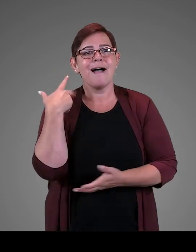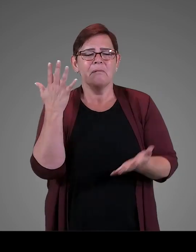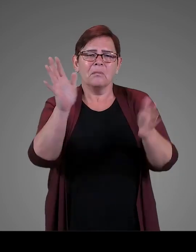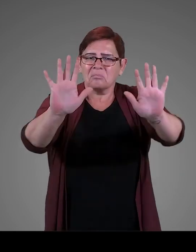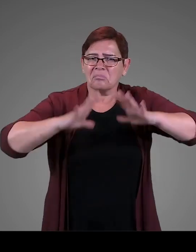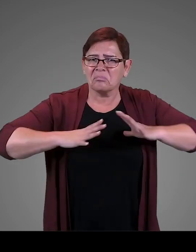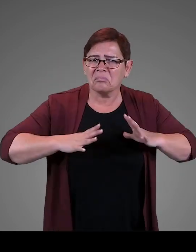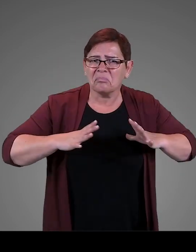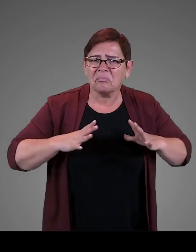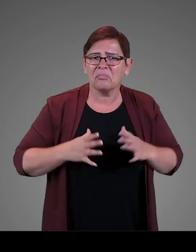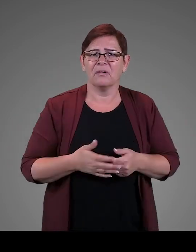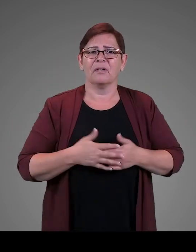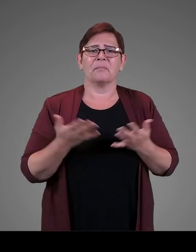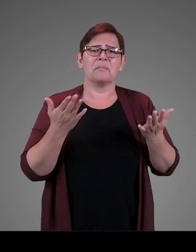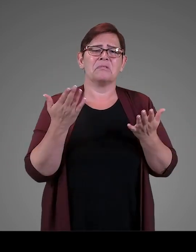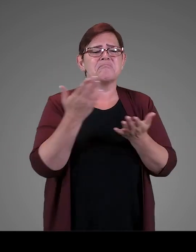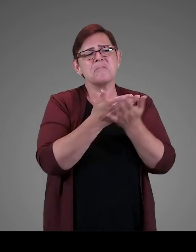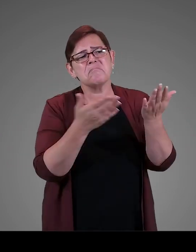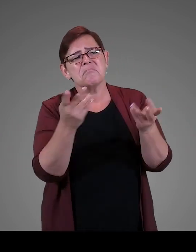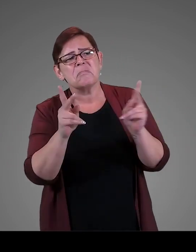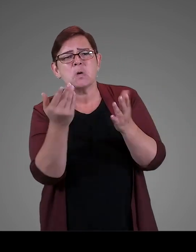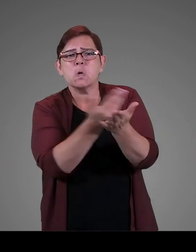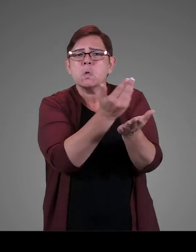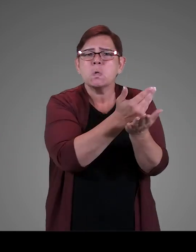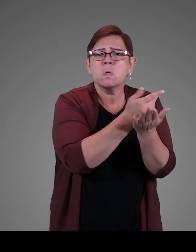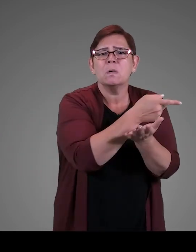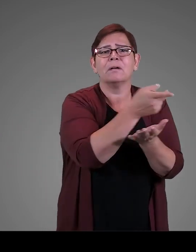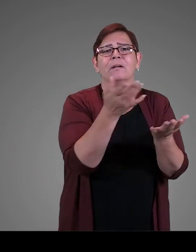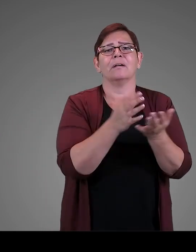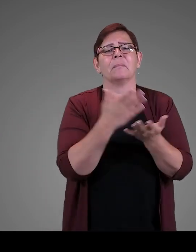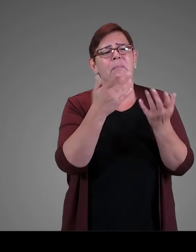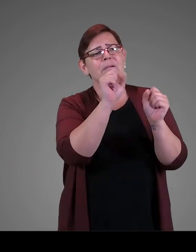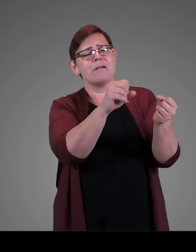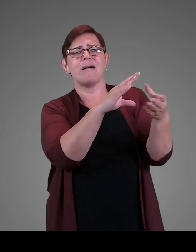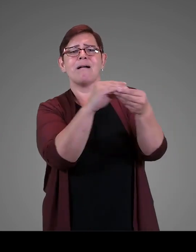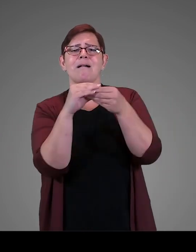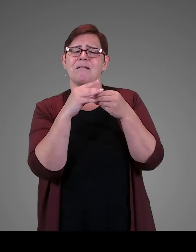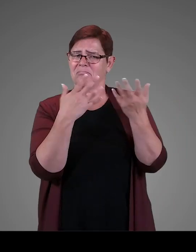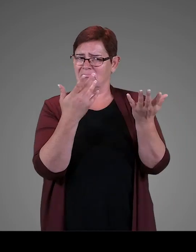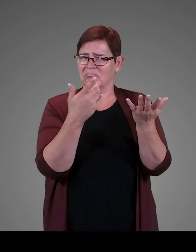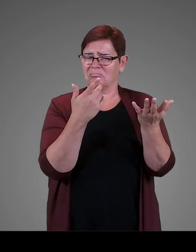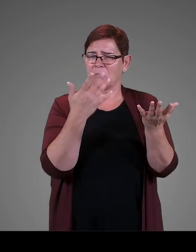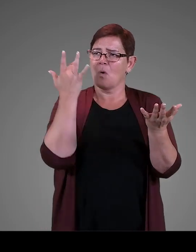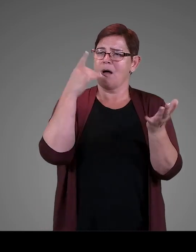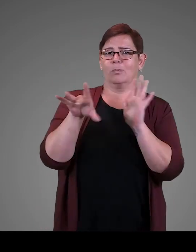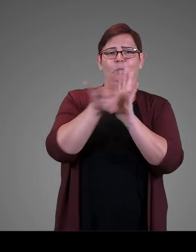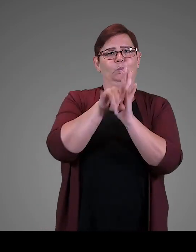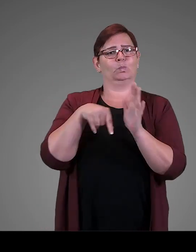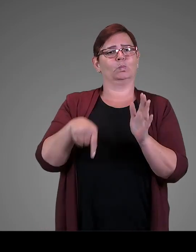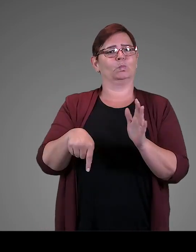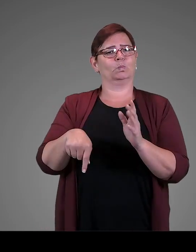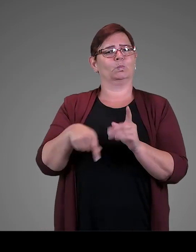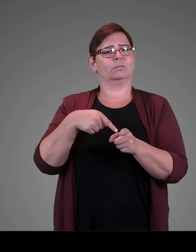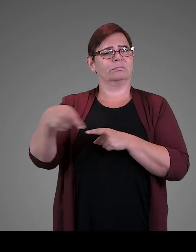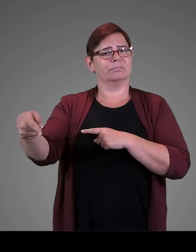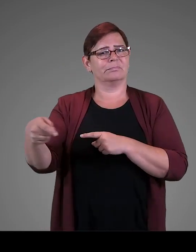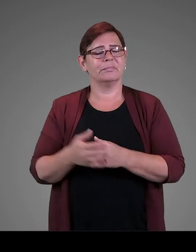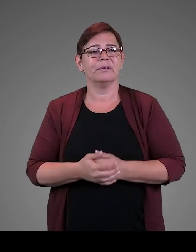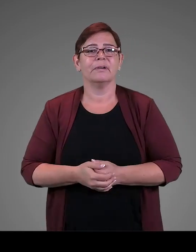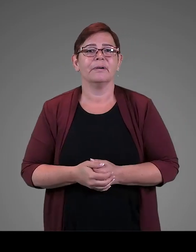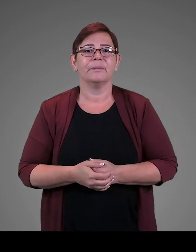va. Mais peut-être il y a des gens qui sont nouveaux ou nouvelles qui peuvent parler de pourquoi ils ont choisi ça.